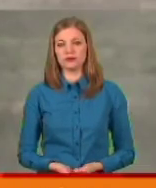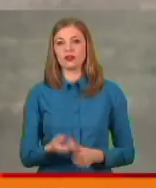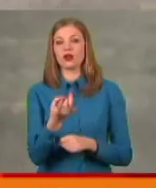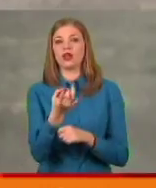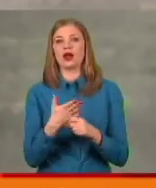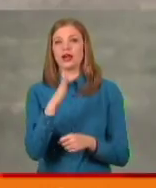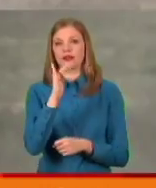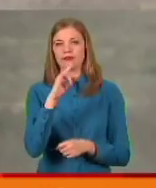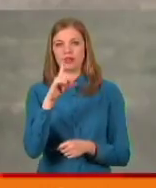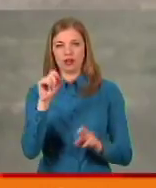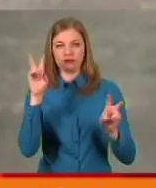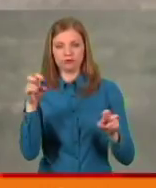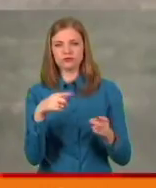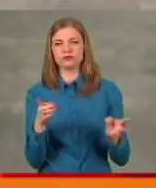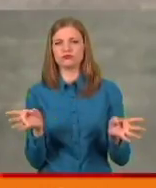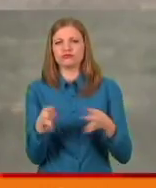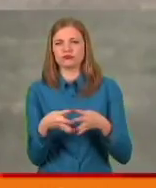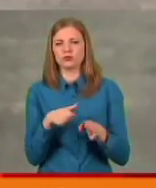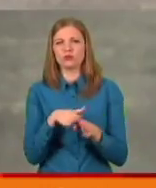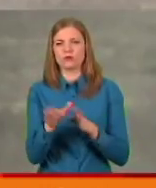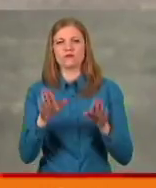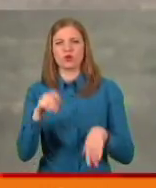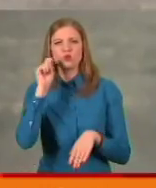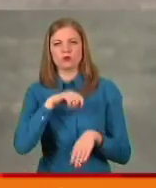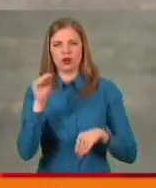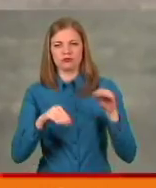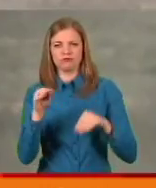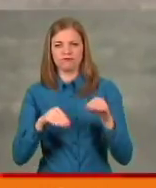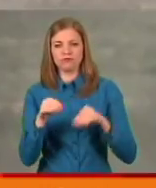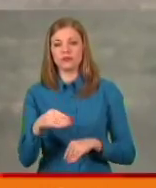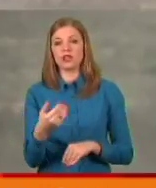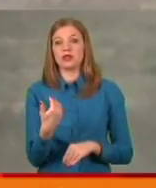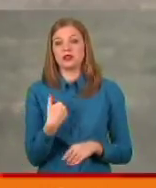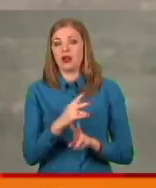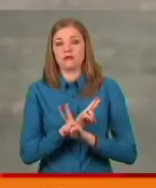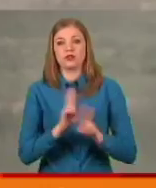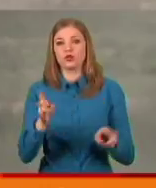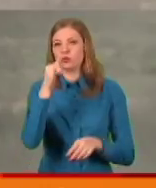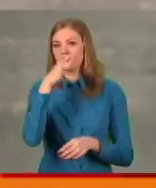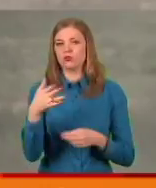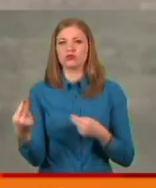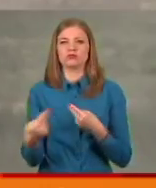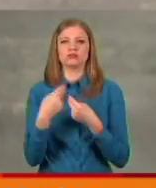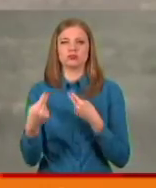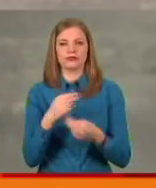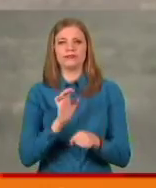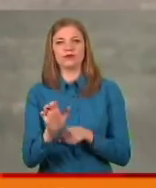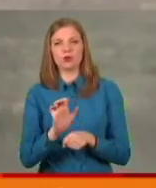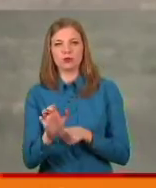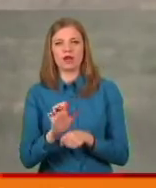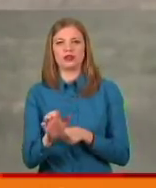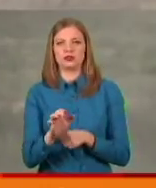Ракета «Вільха» зібрана повністю на українських комплектуючих. Нам ніхто не може перешкодити